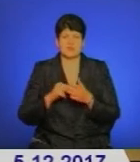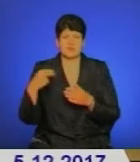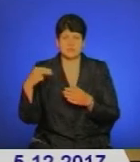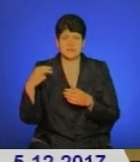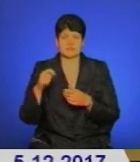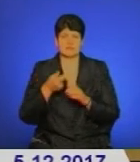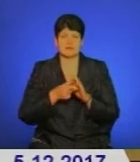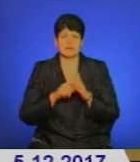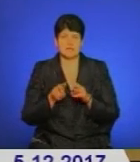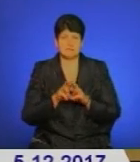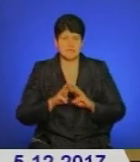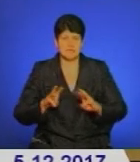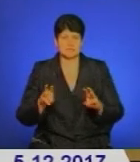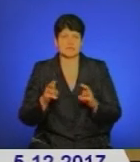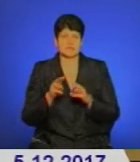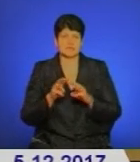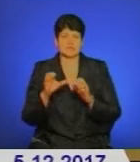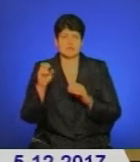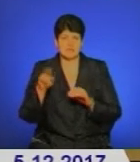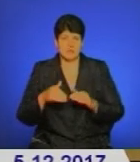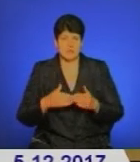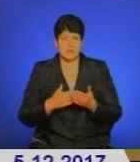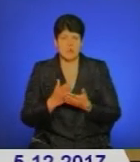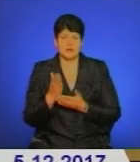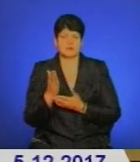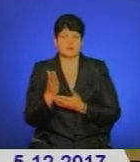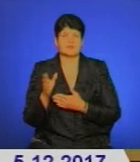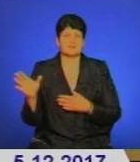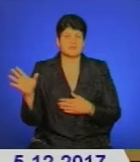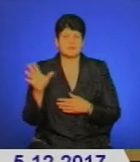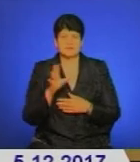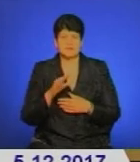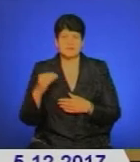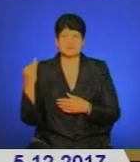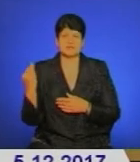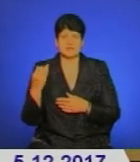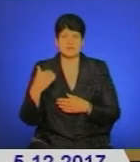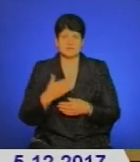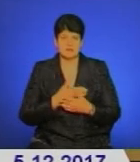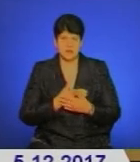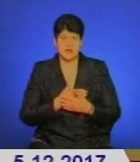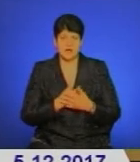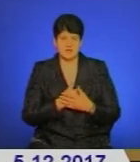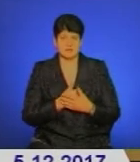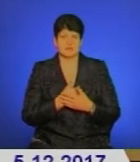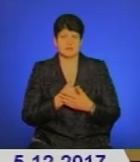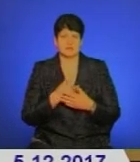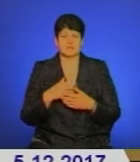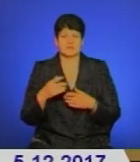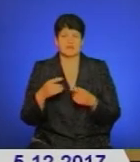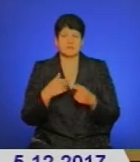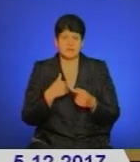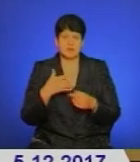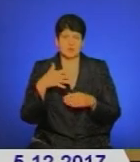і в Міністерство соціальної політики, всі зацікавлені органи влади. Ми розуміємо, що ви розумієте,